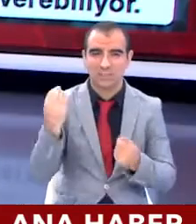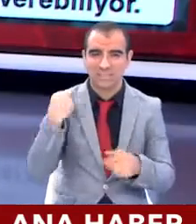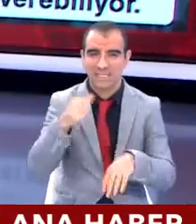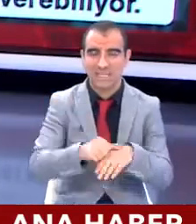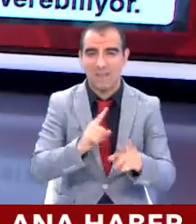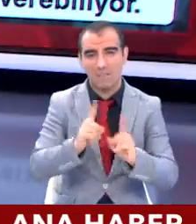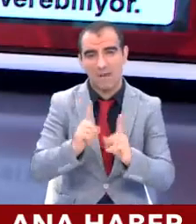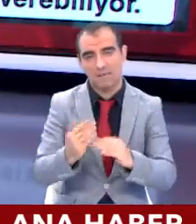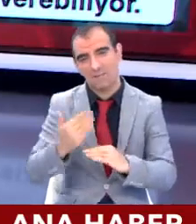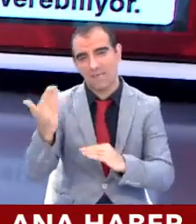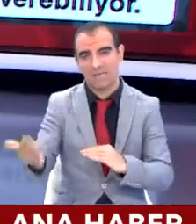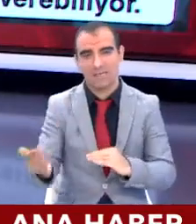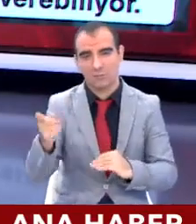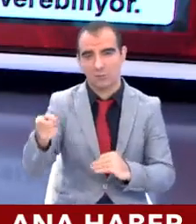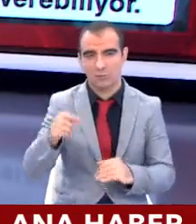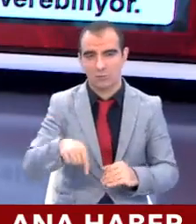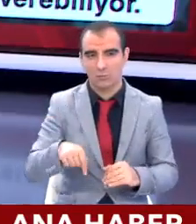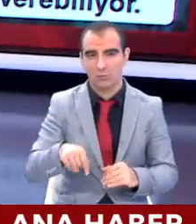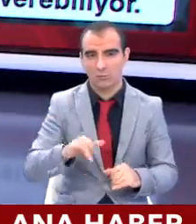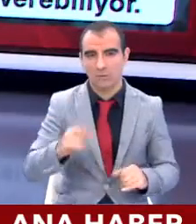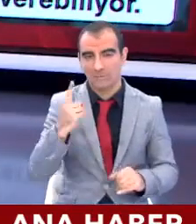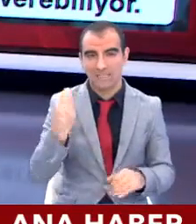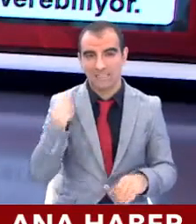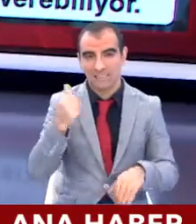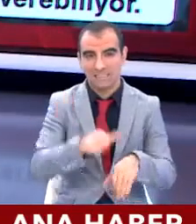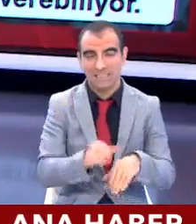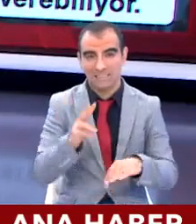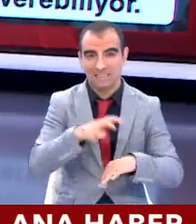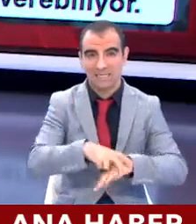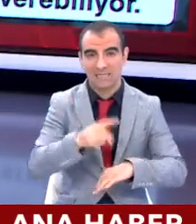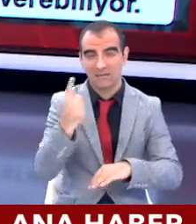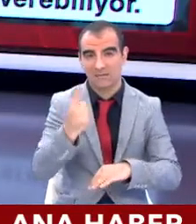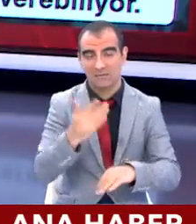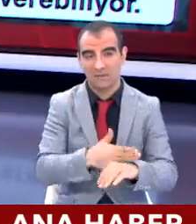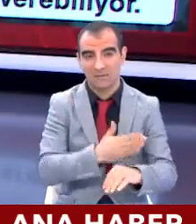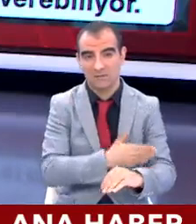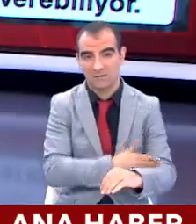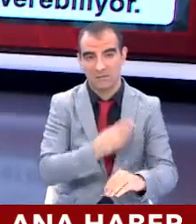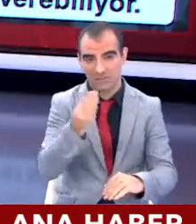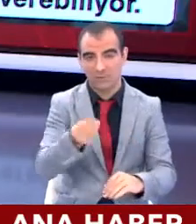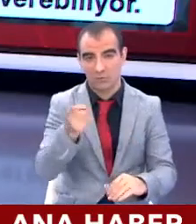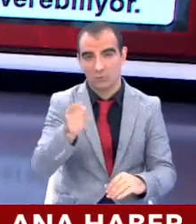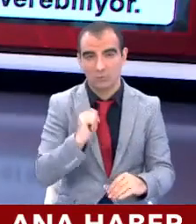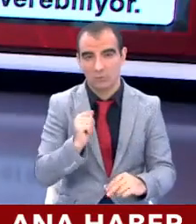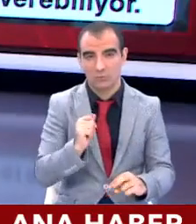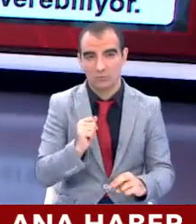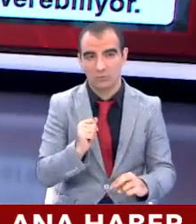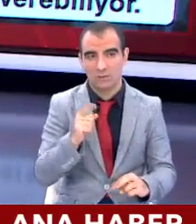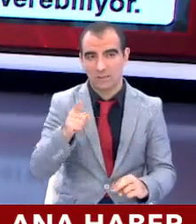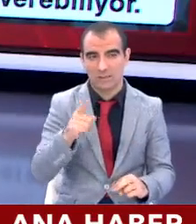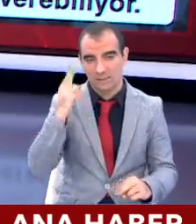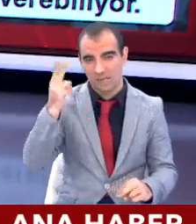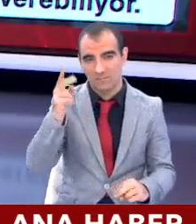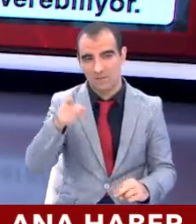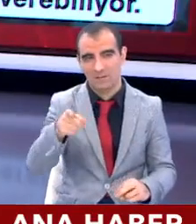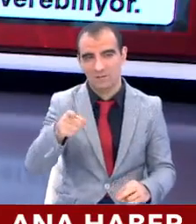mahkemelere kadar intikal ediyor bu çözüm önerilerine bir gerisini daha iyi diyeyim mesela vatandaşlık veriyoruz ya hani konut alan yabancı